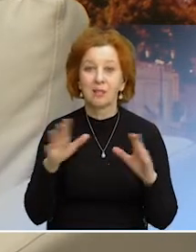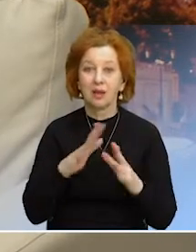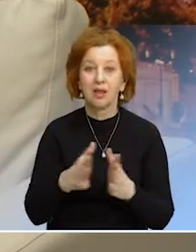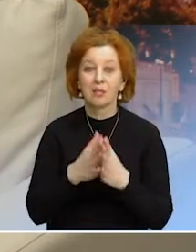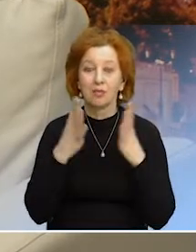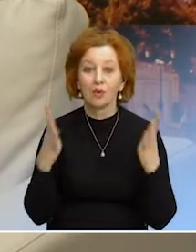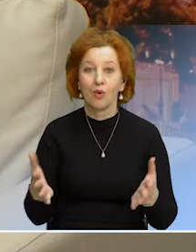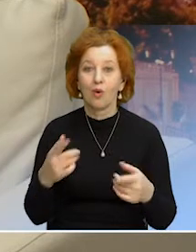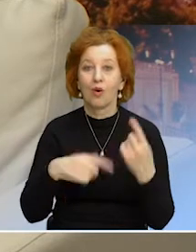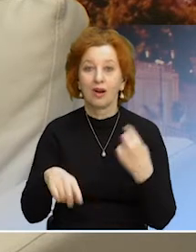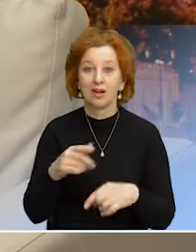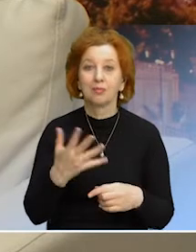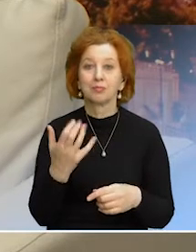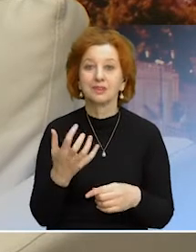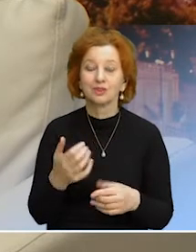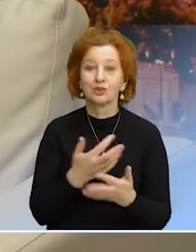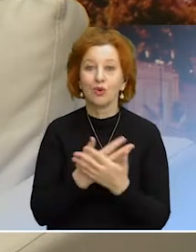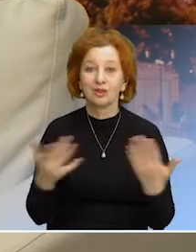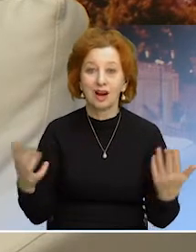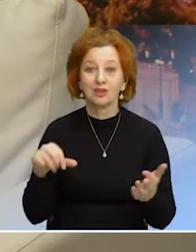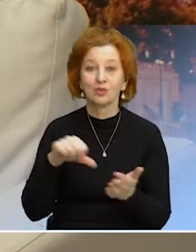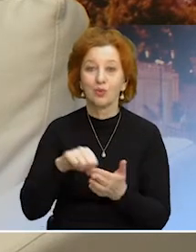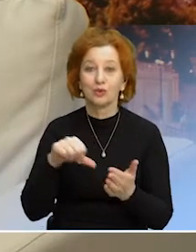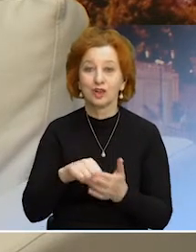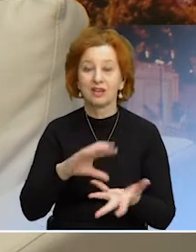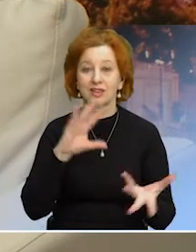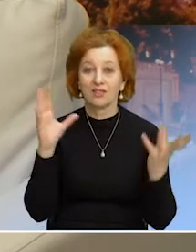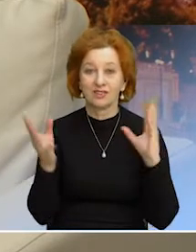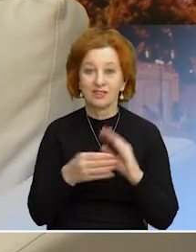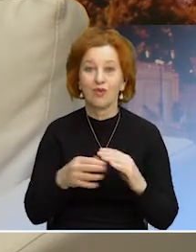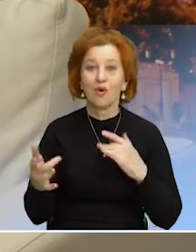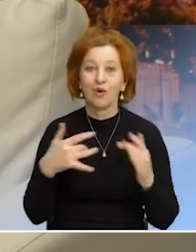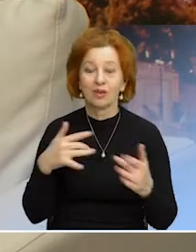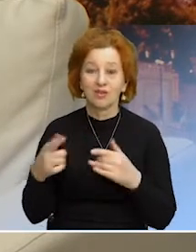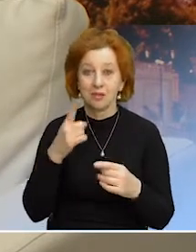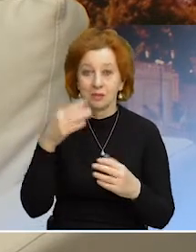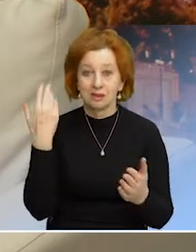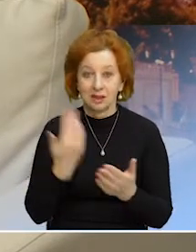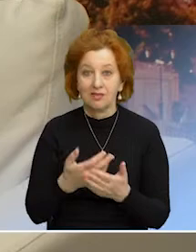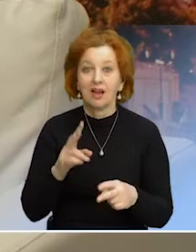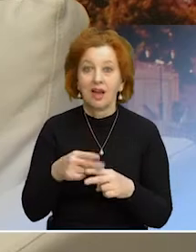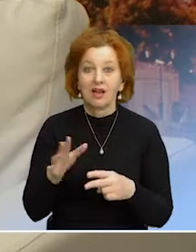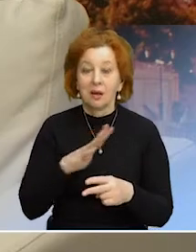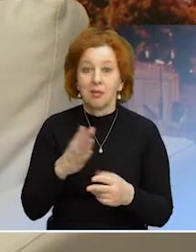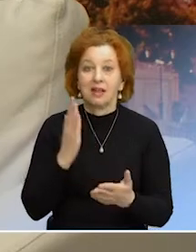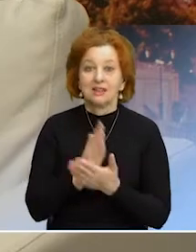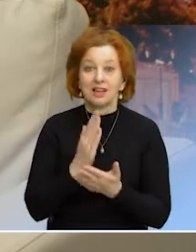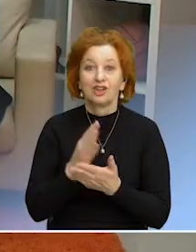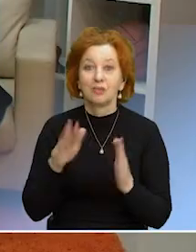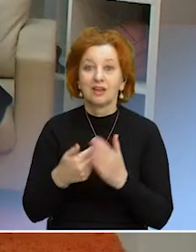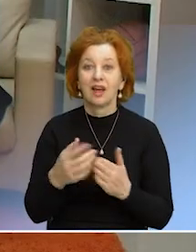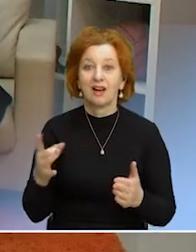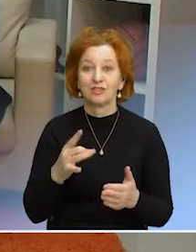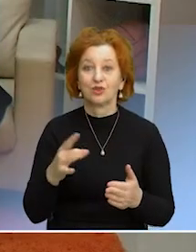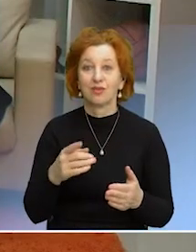было более 500, по-моему, участников всего этого конгресса. И вы понимаете, как это было значимо еще и для